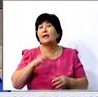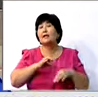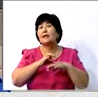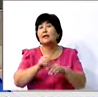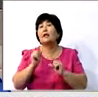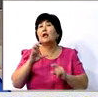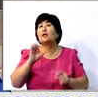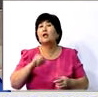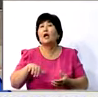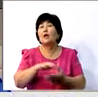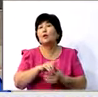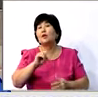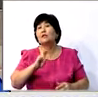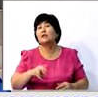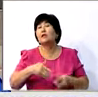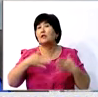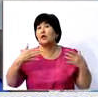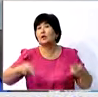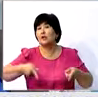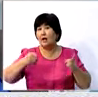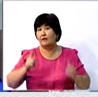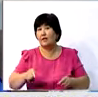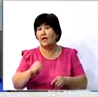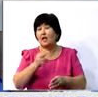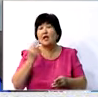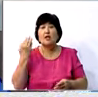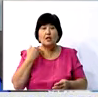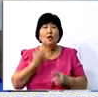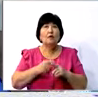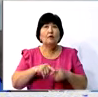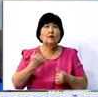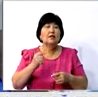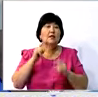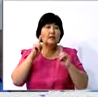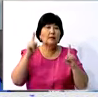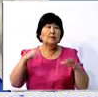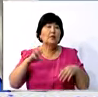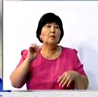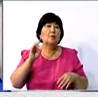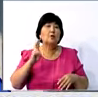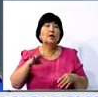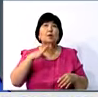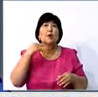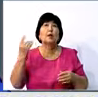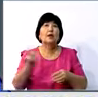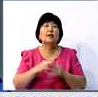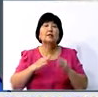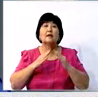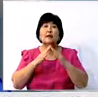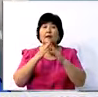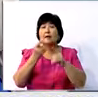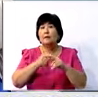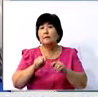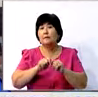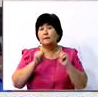ракет-носителей «Союз», «Протон», «Зенит» в натуральную величину. Теперь их ряды пополнил макет знаменитого корабля «Буран». Это многоразовый орбитальный корабль. В